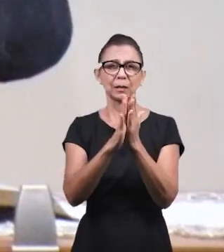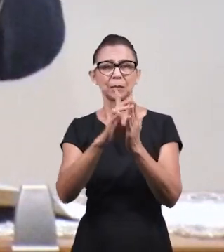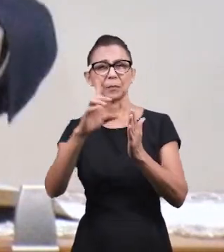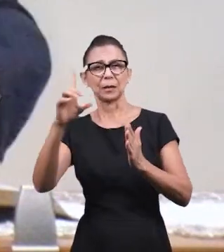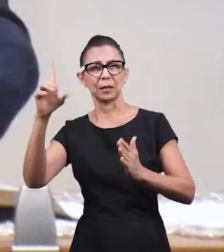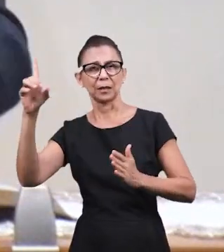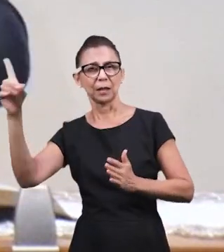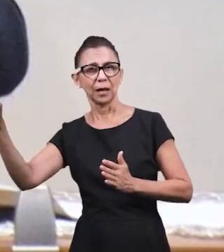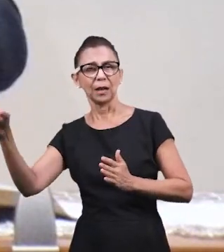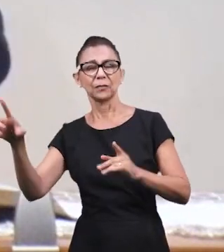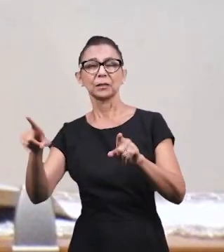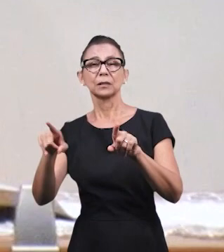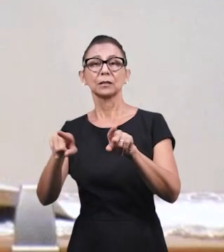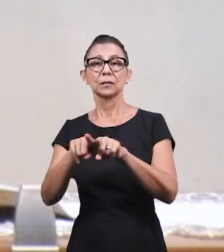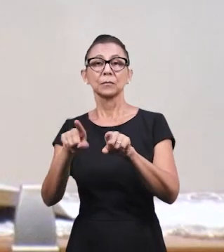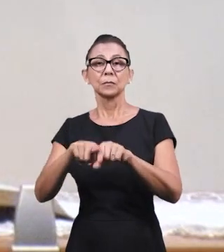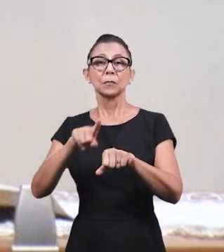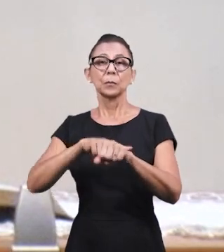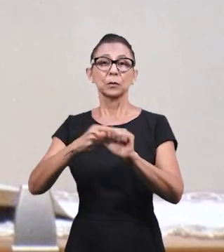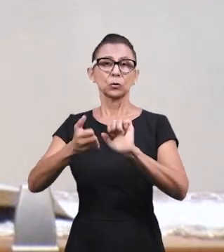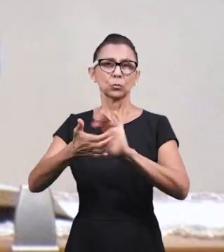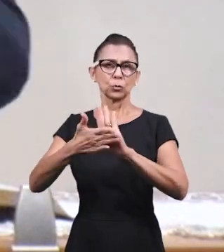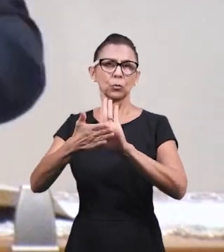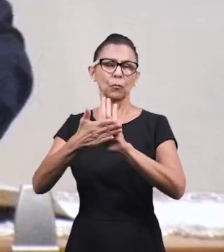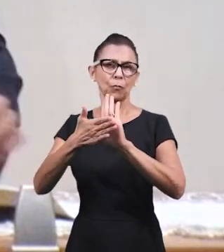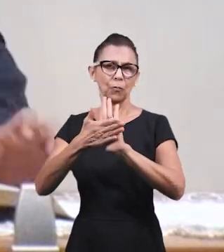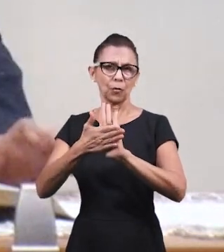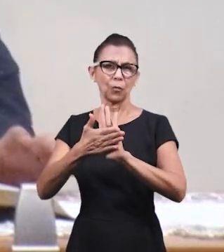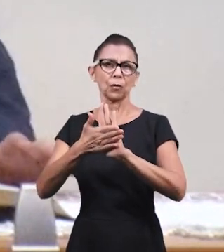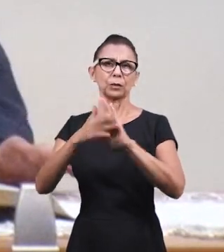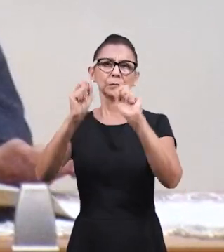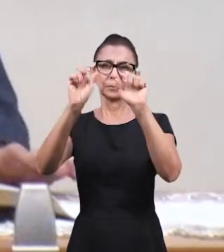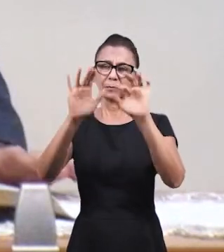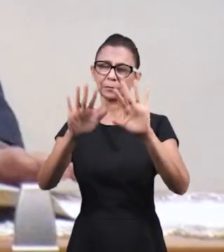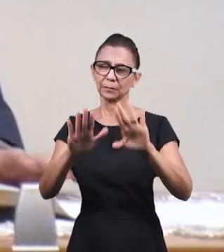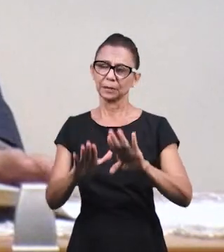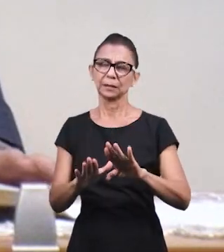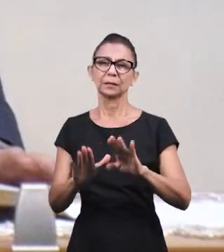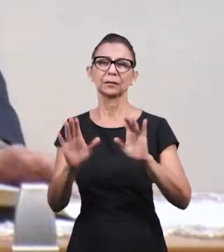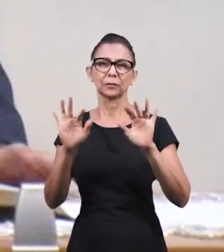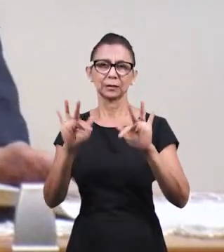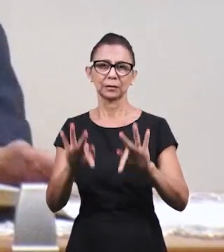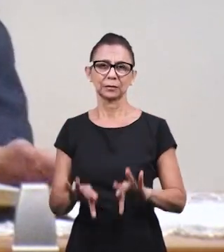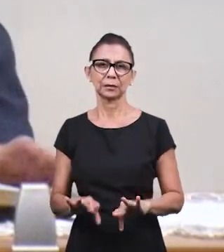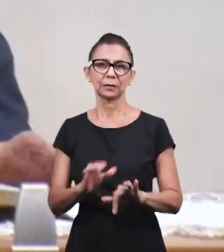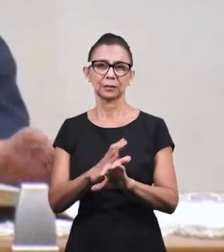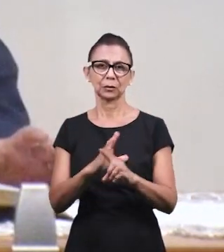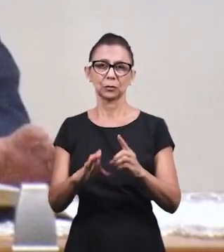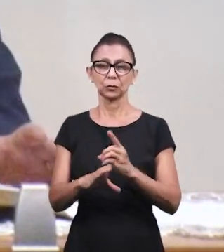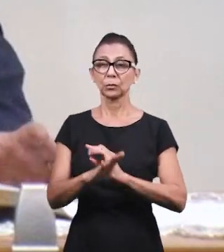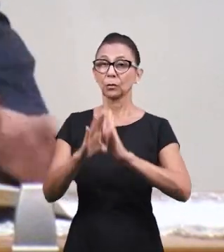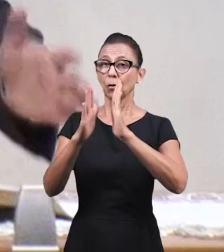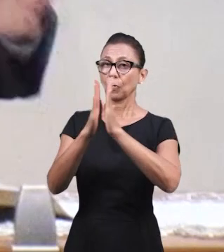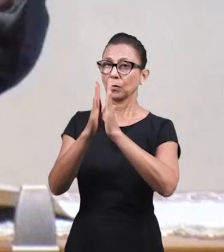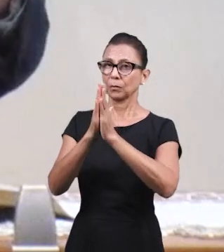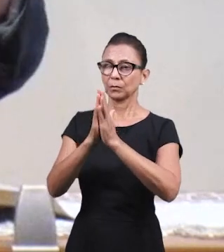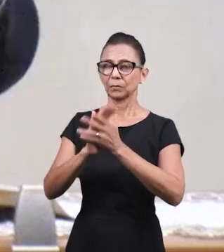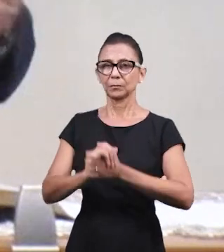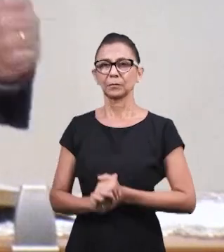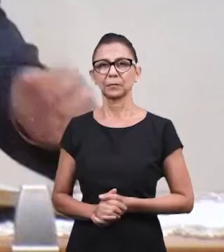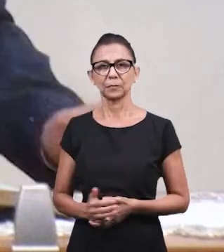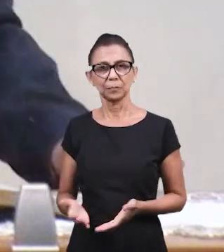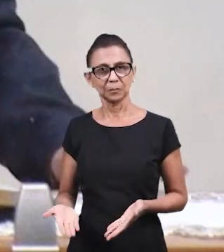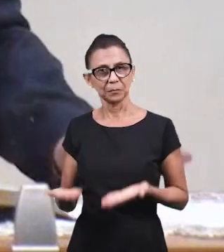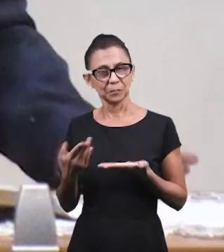вы получили благословение обновления через псалмы и мы завершили наше богослужение в мали ты давайте